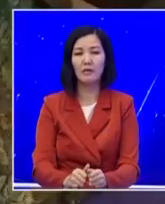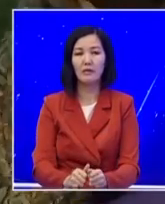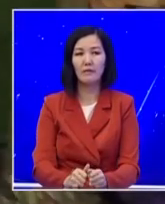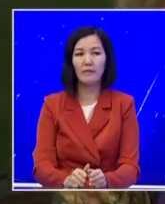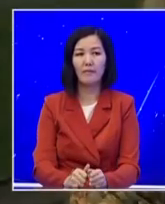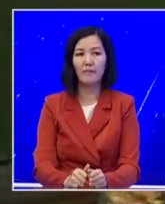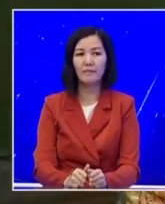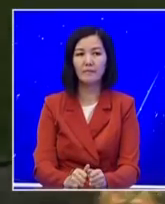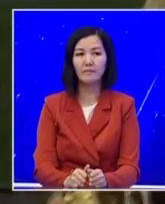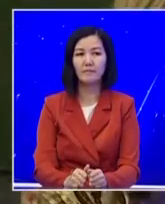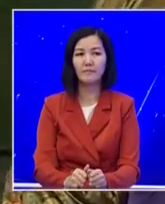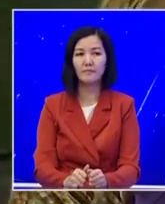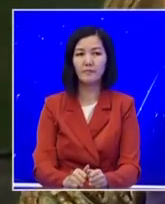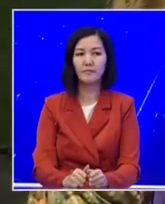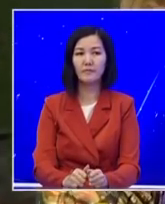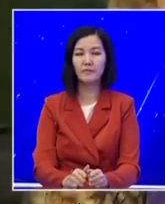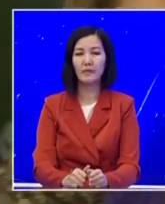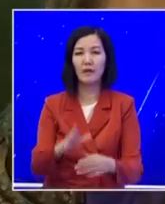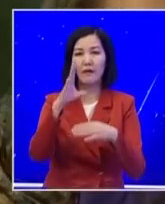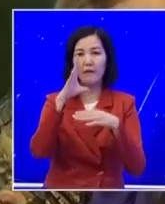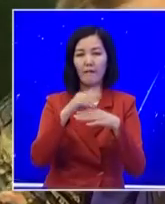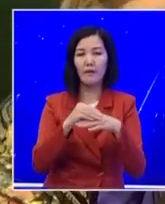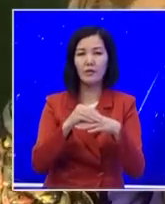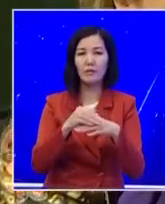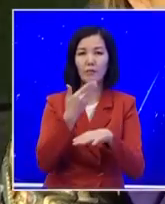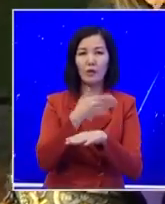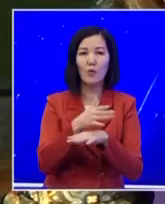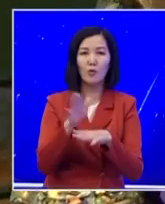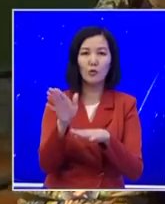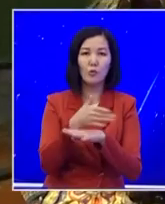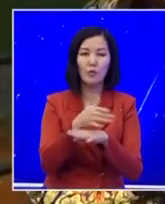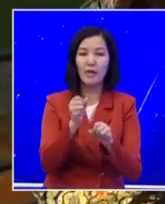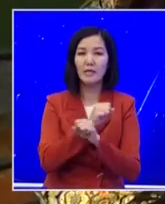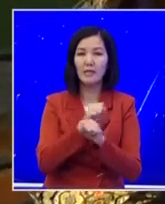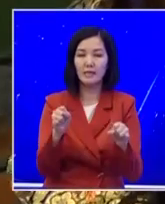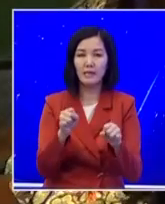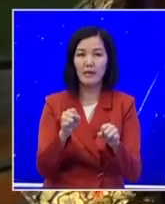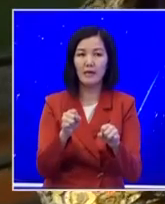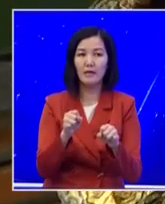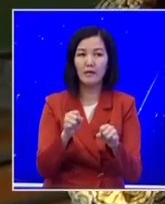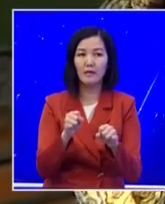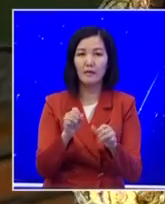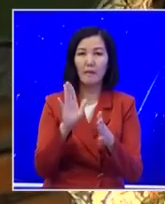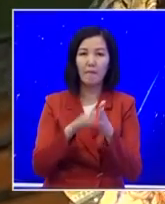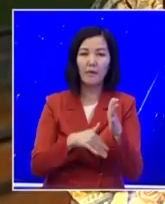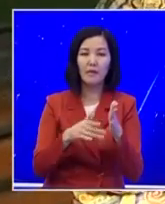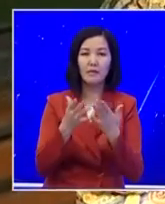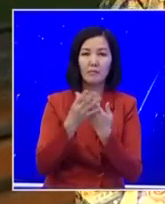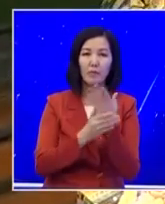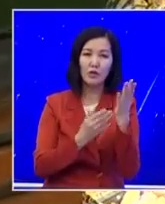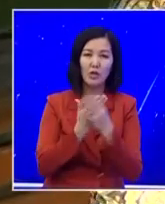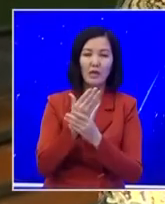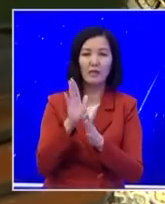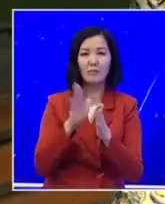Согласно санитарному постановлению, уже после 8 вечера нельзя выходить на улицу. Хорошо. Почему не соблюдать? Почему не выйти, может, без маски, без перчатки?